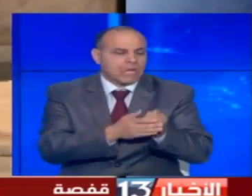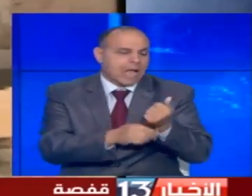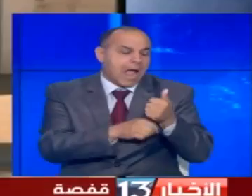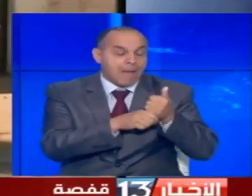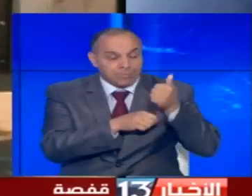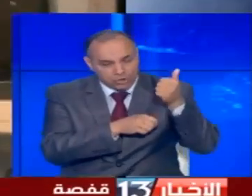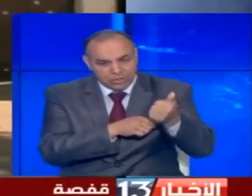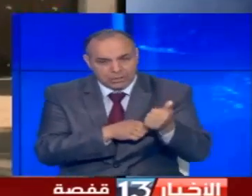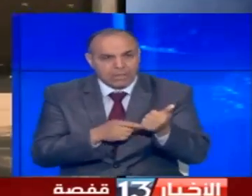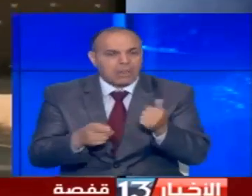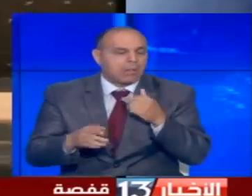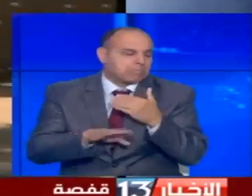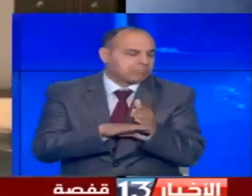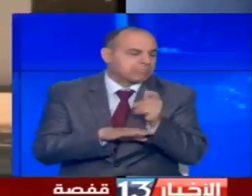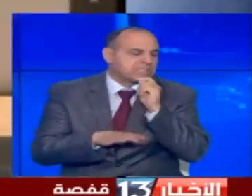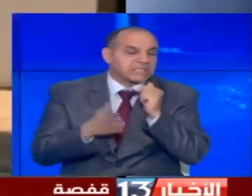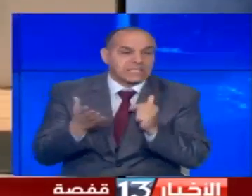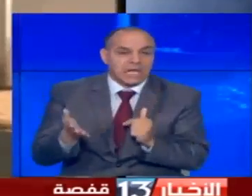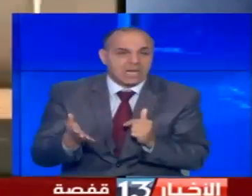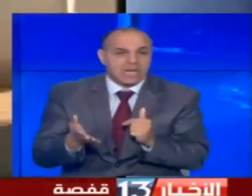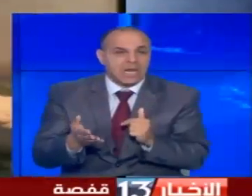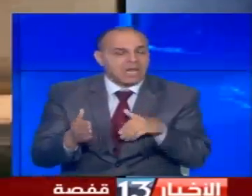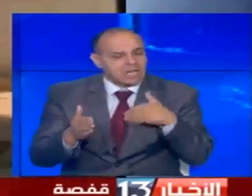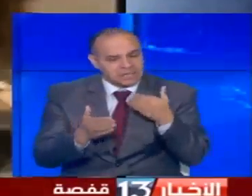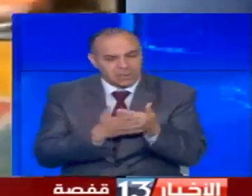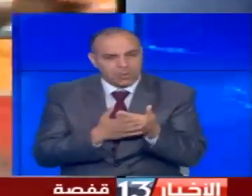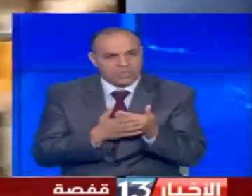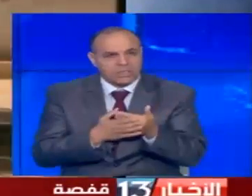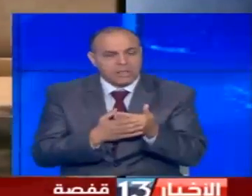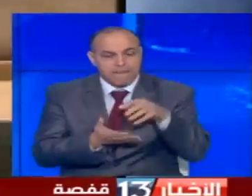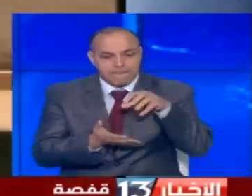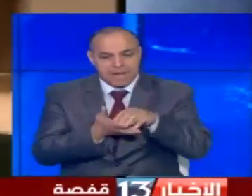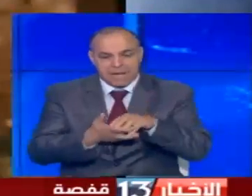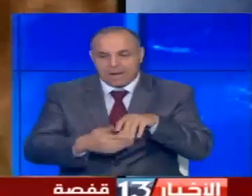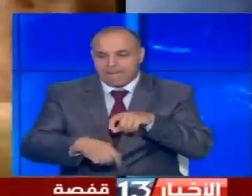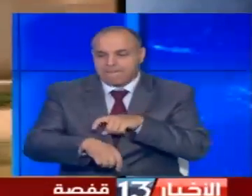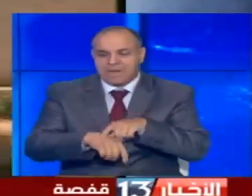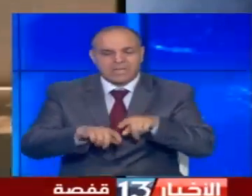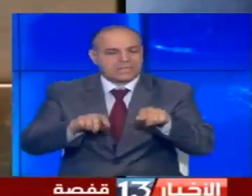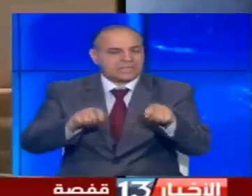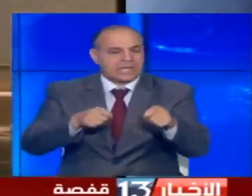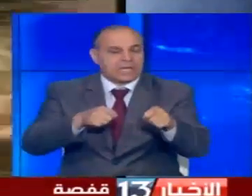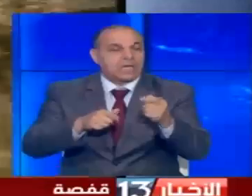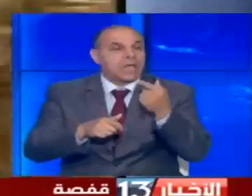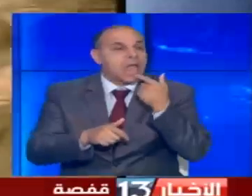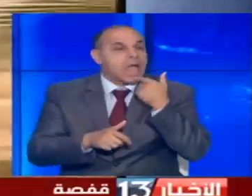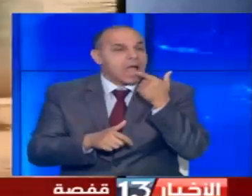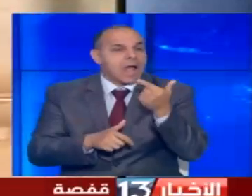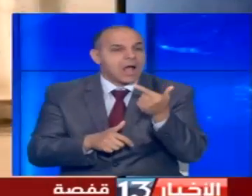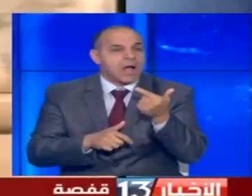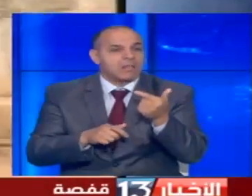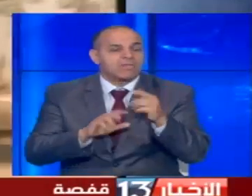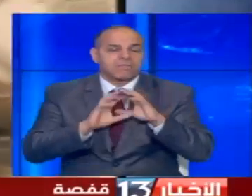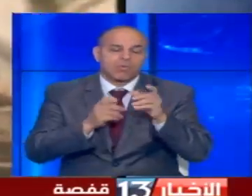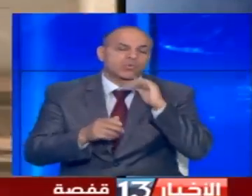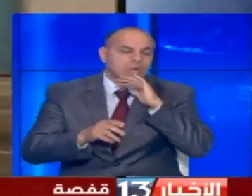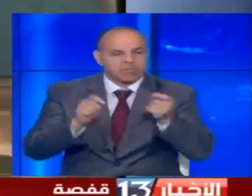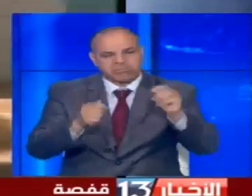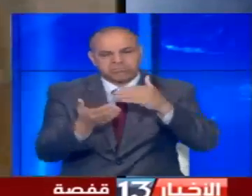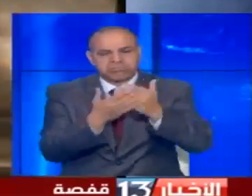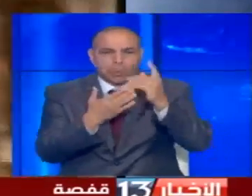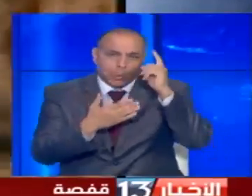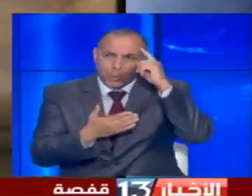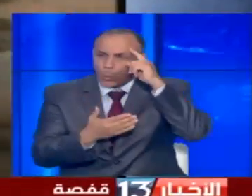القادمه لم تنجز بعد امام تواصل غلق مقر بلديه رديف واحياء تغرق في الفضلات والبناءات